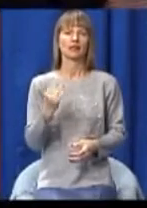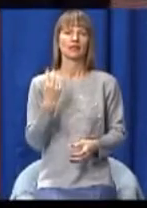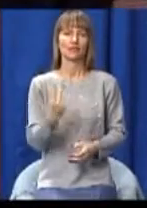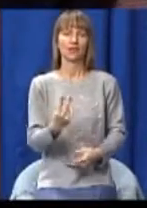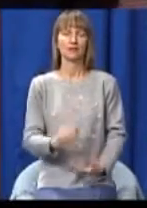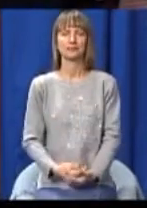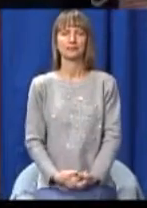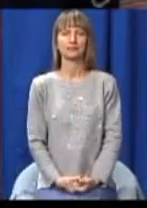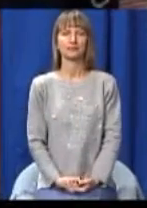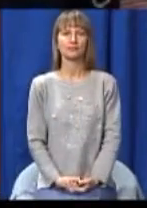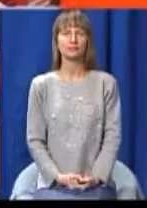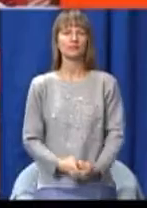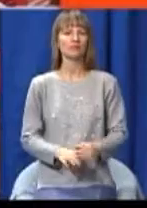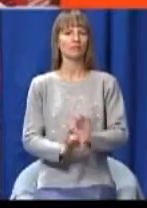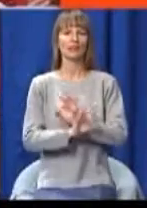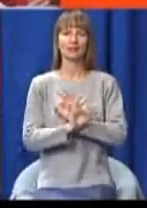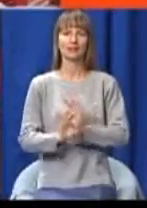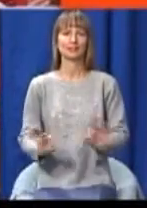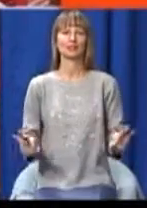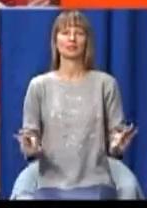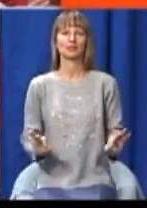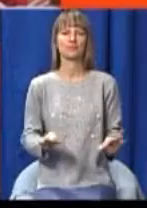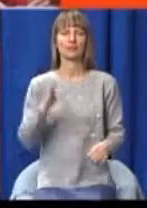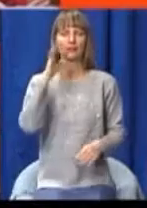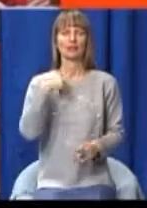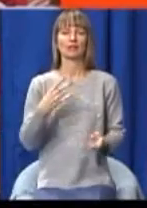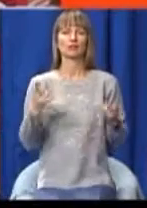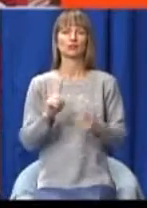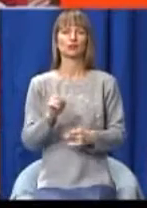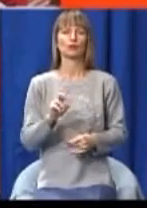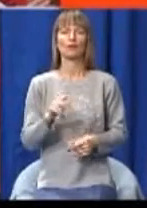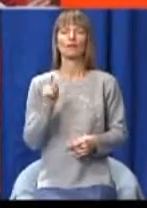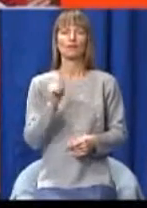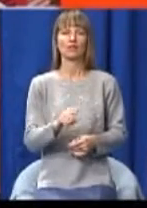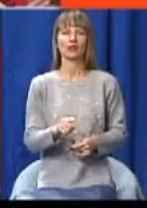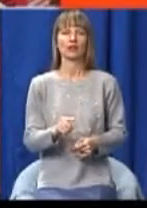Два. Дуже добре. Вода нам потрібна для того, щоб вона...